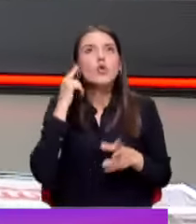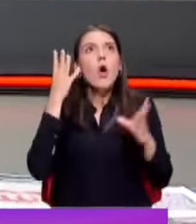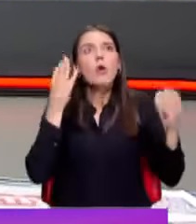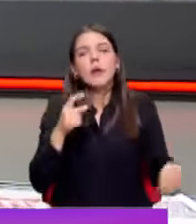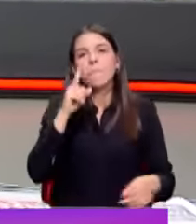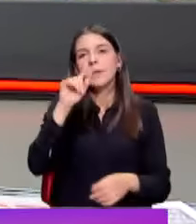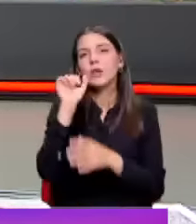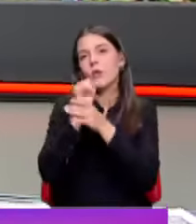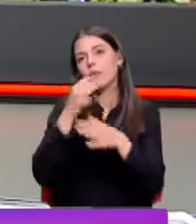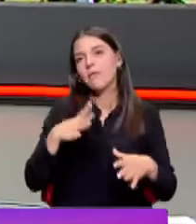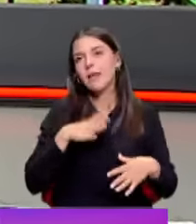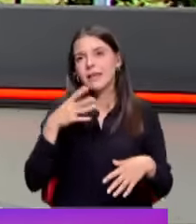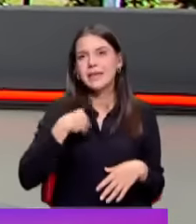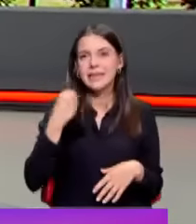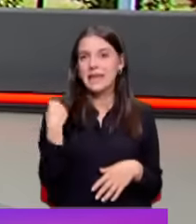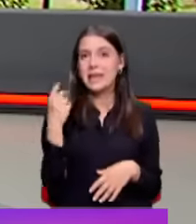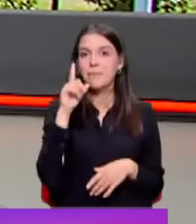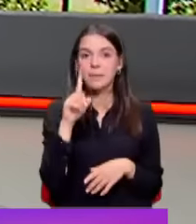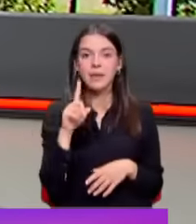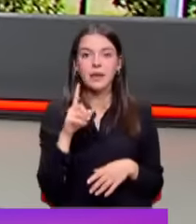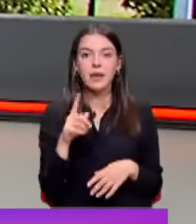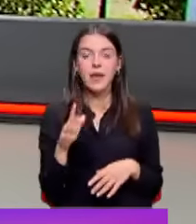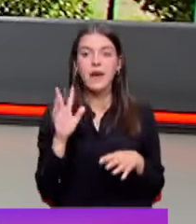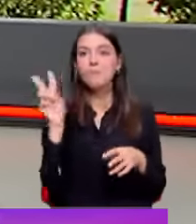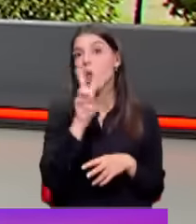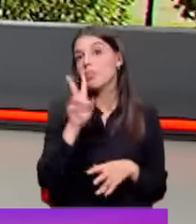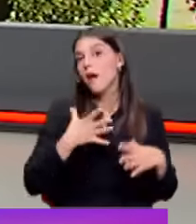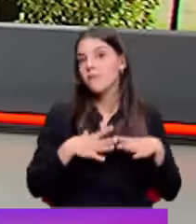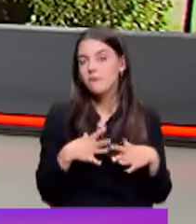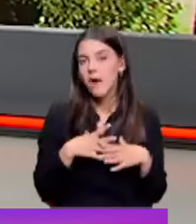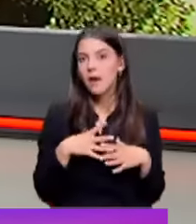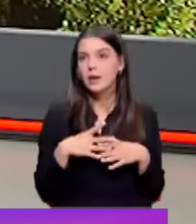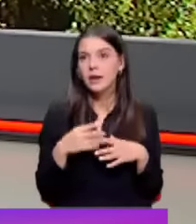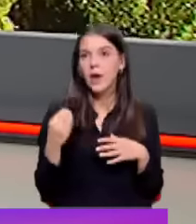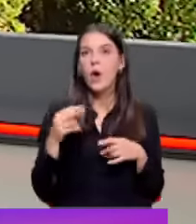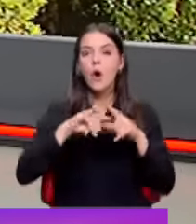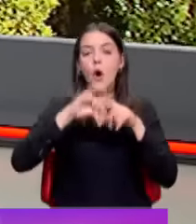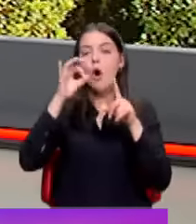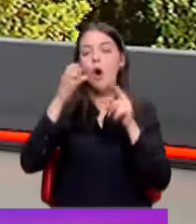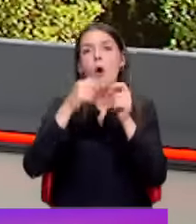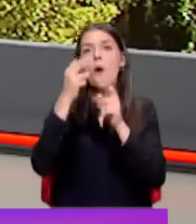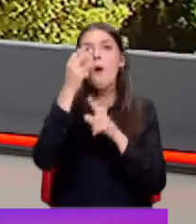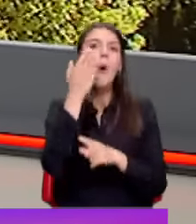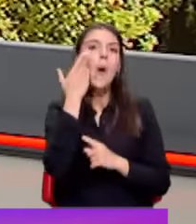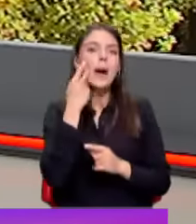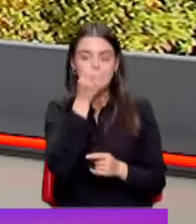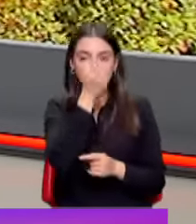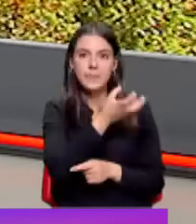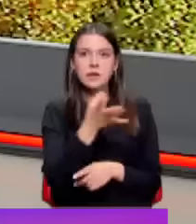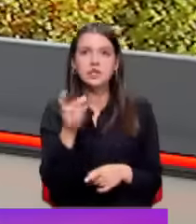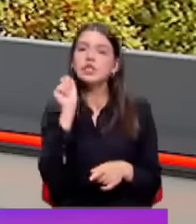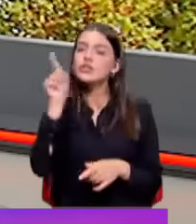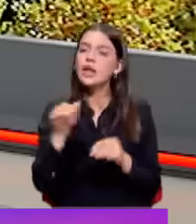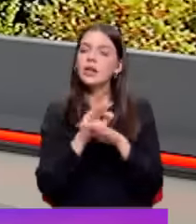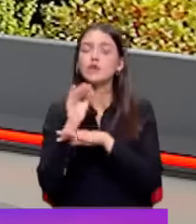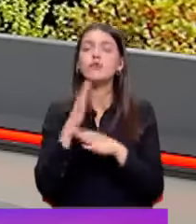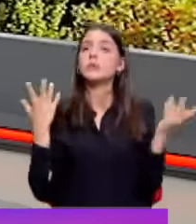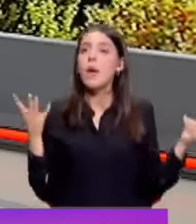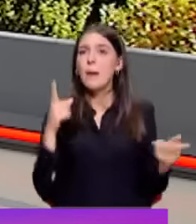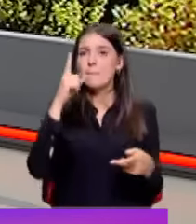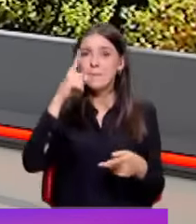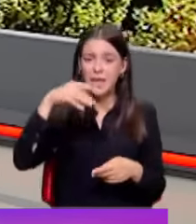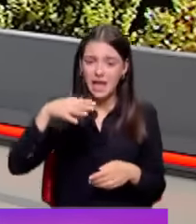yöntem var. Yeni bir furya var, yeni bir moda var. Hobi bahçesi. Yani şehirde yaşıyorsunuz ama bir